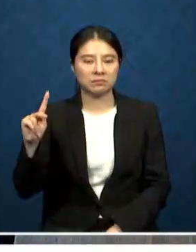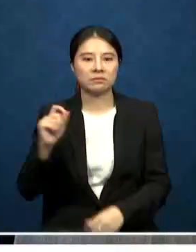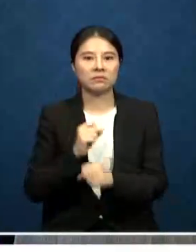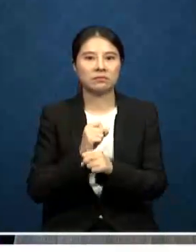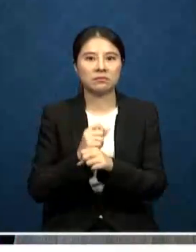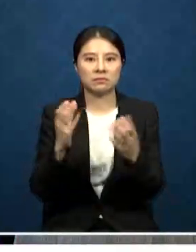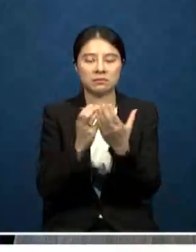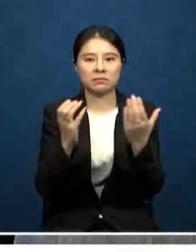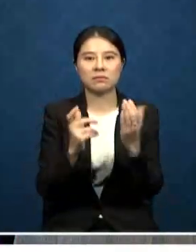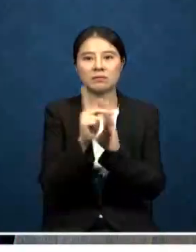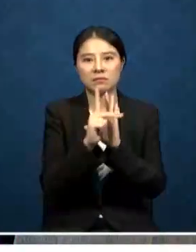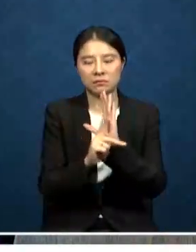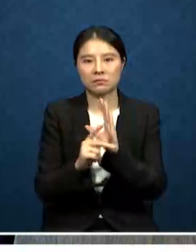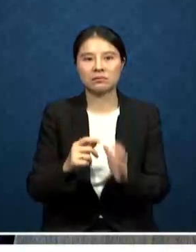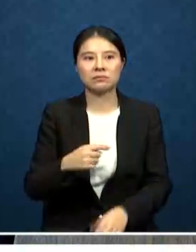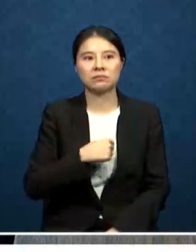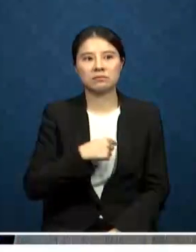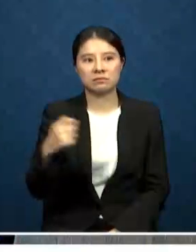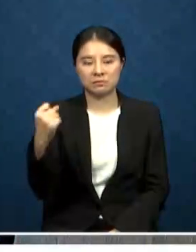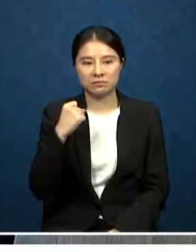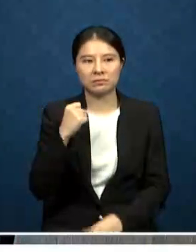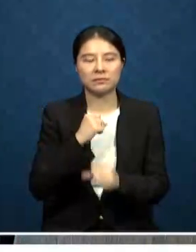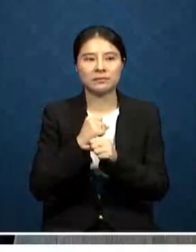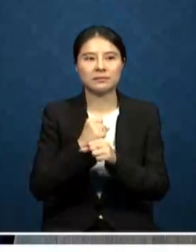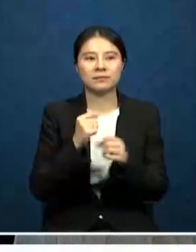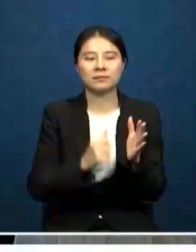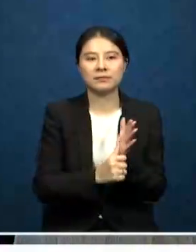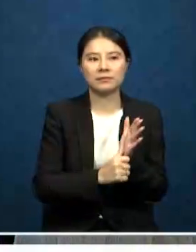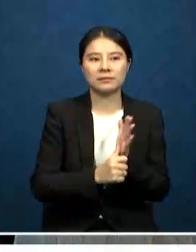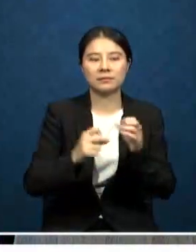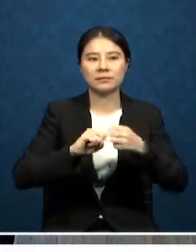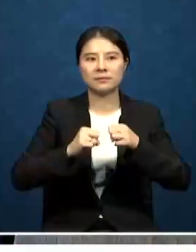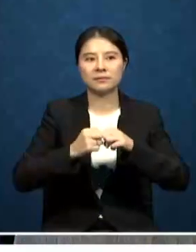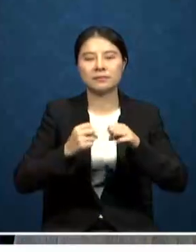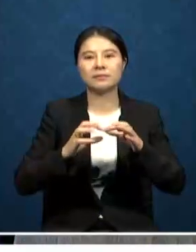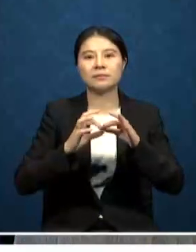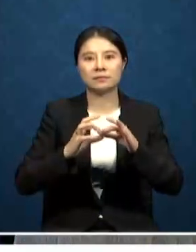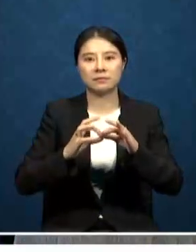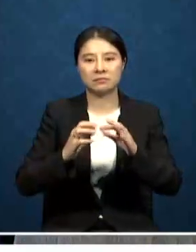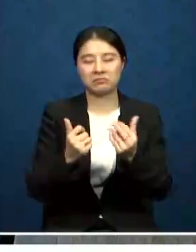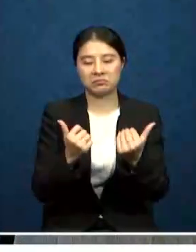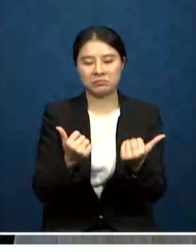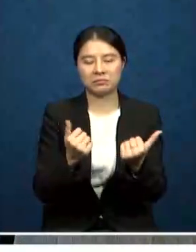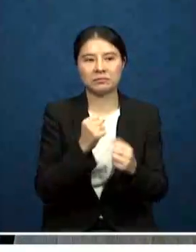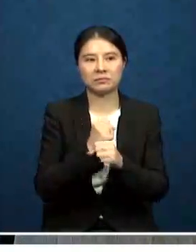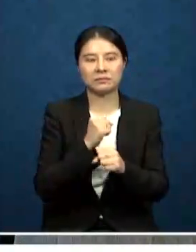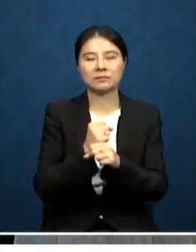แล้วก็ตัวผมเองเชื่อมั่นนะครับว่ามันจะแก้ไขปัญหาที่เป็นปัญหาใหญ่ของเราที่เกิดขึ้นทุกวันนี้ได้ครับขอบคุณ